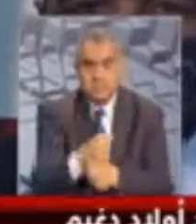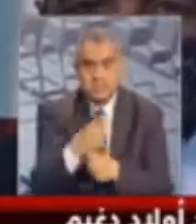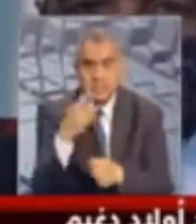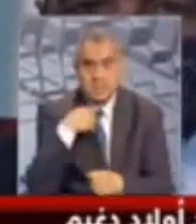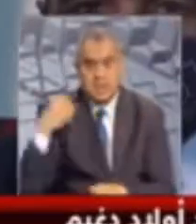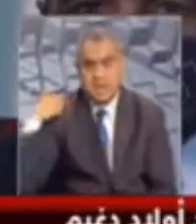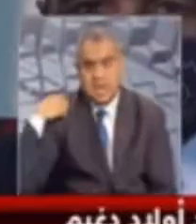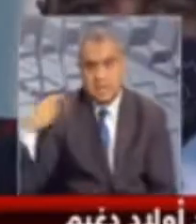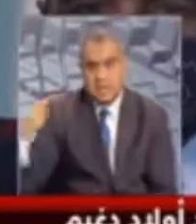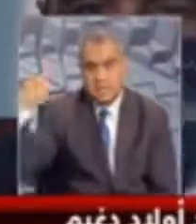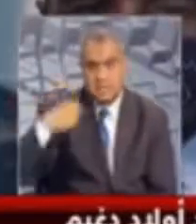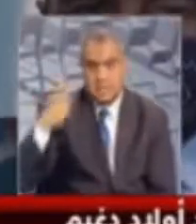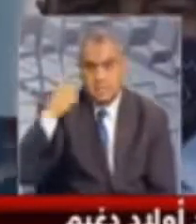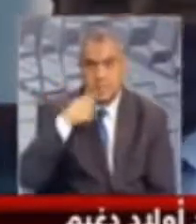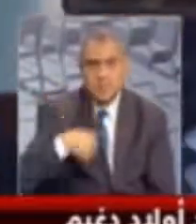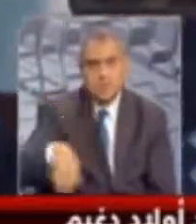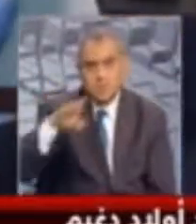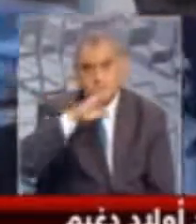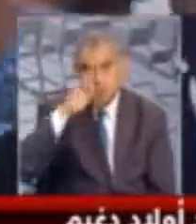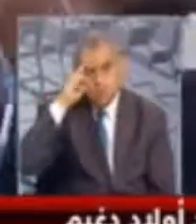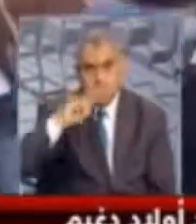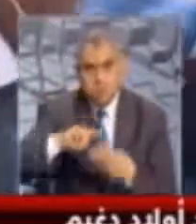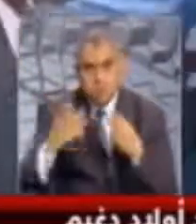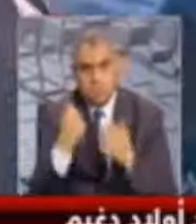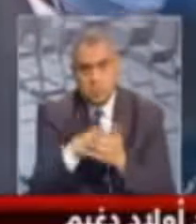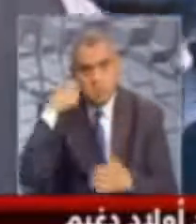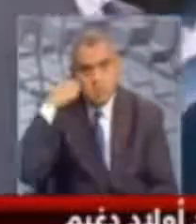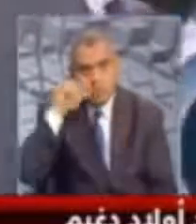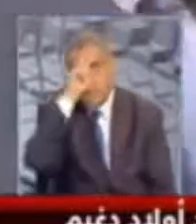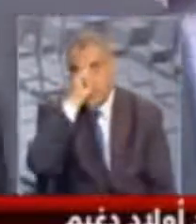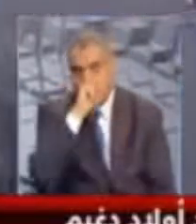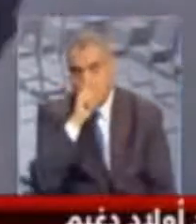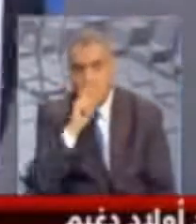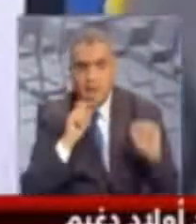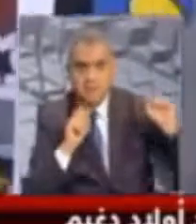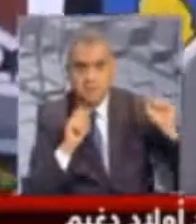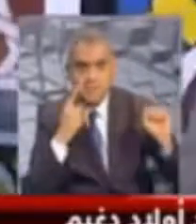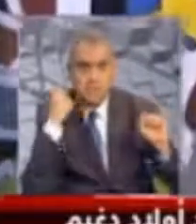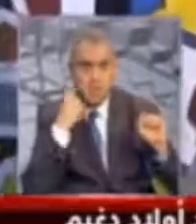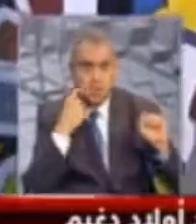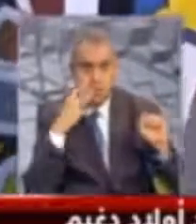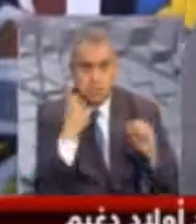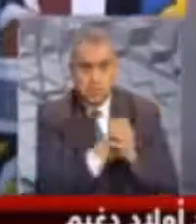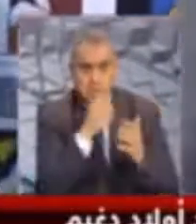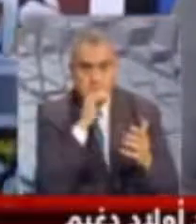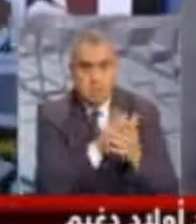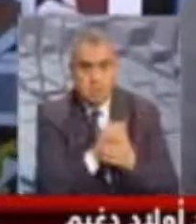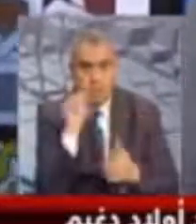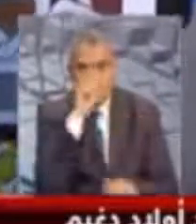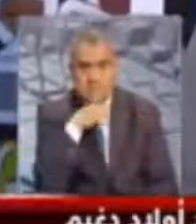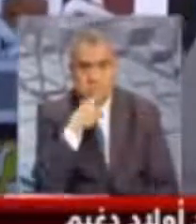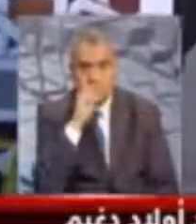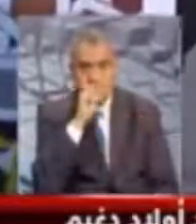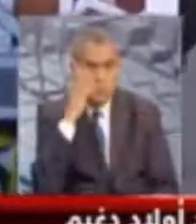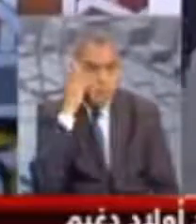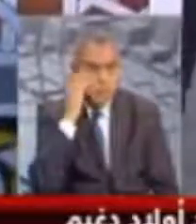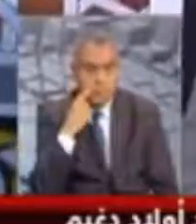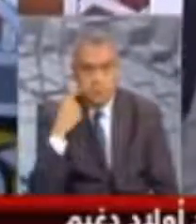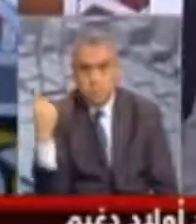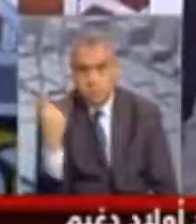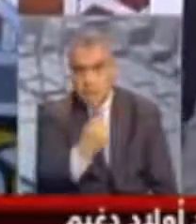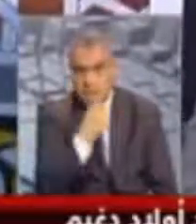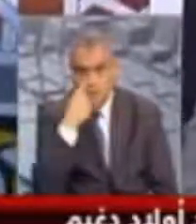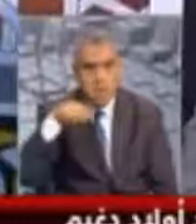ميزان حسناتهم. شكرا لكم. كل شكر لحضرتك سيادة وزير الأوقاف السوداني. إذا زميلتي العزيزة شروت، كانت هذه هي أبرز ملامح جولة